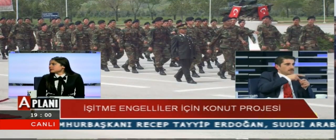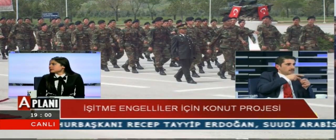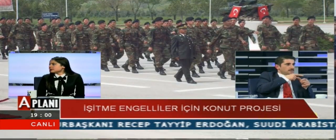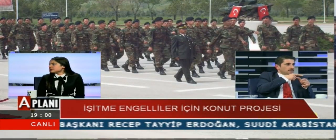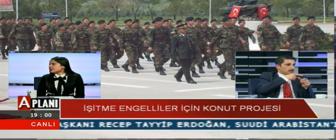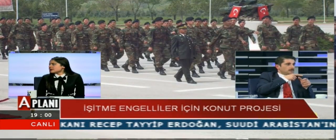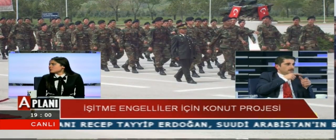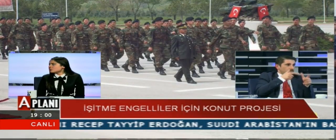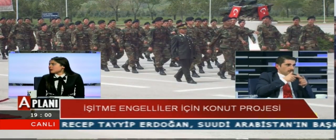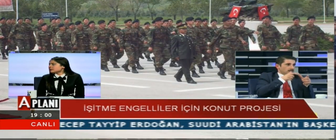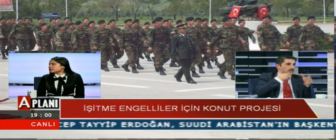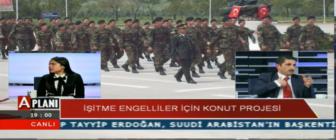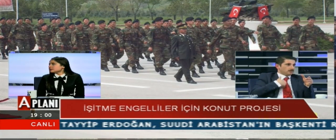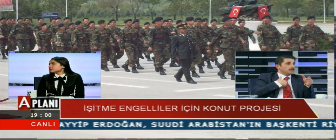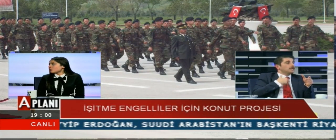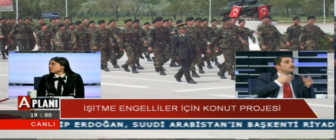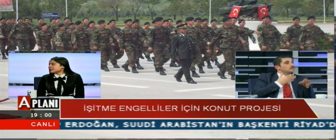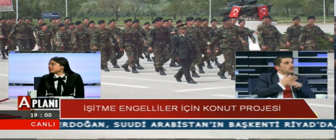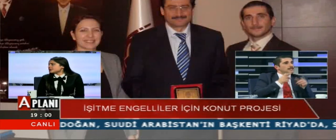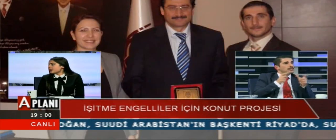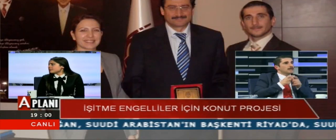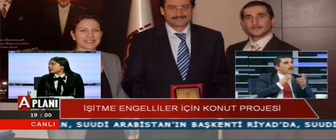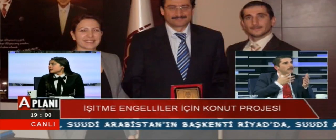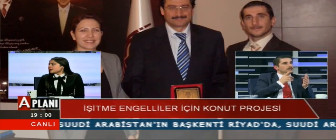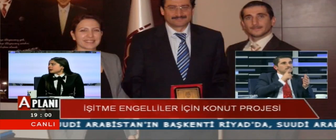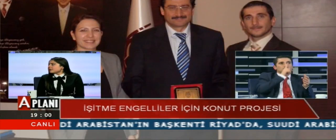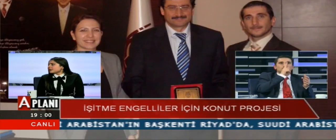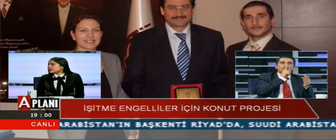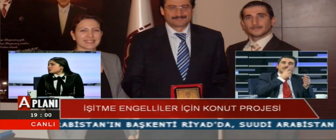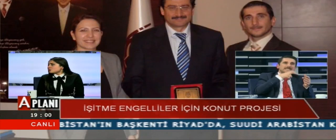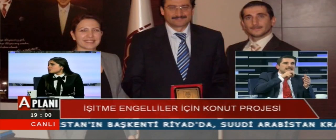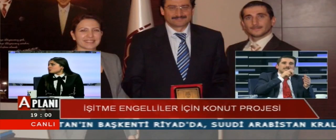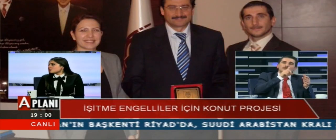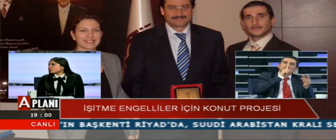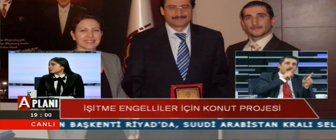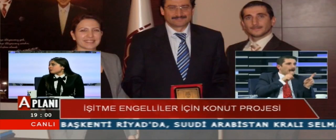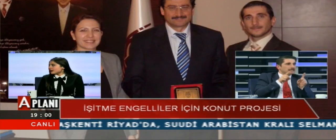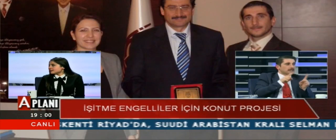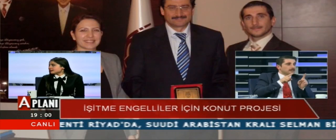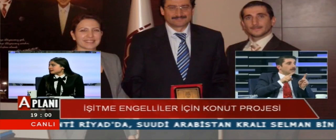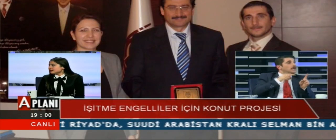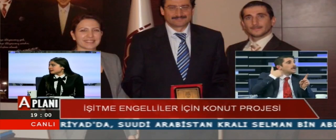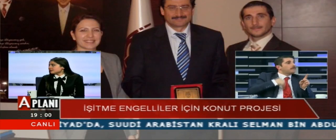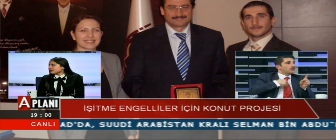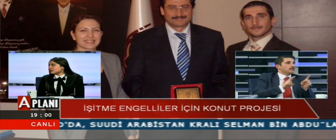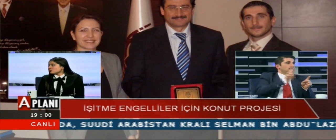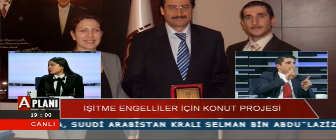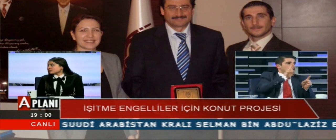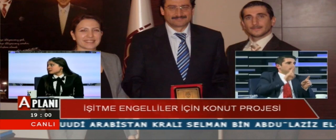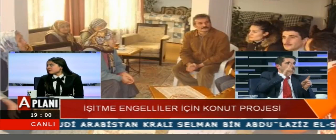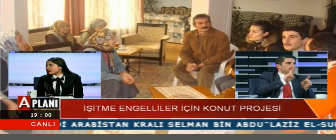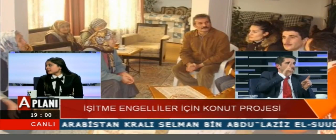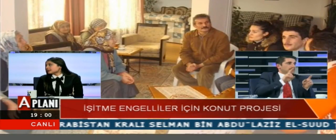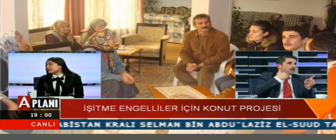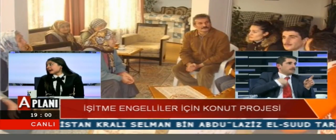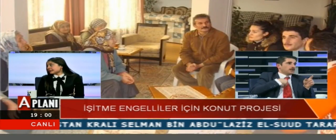Öncelikle federasyondan konuya gireceğim. Federasyonumuz var, evet. Federasyonlarımız